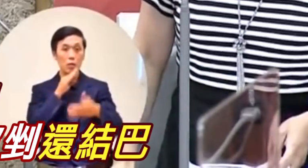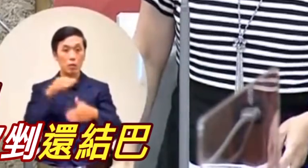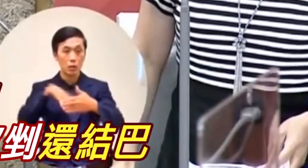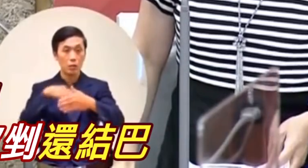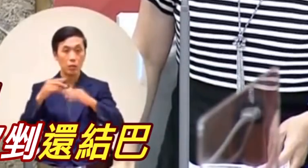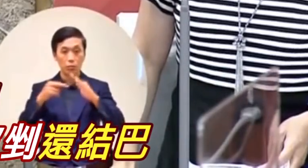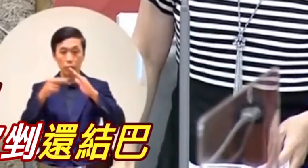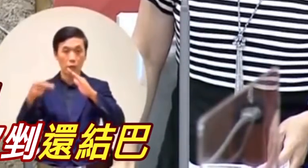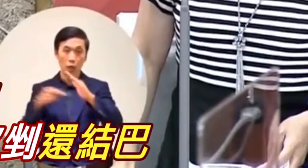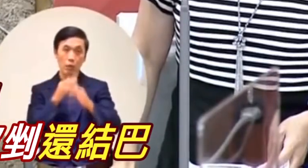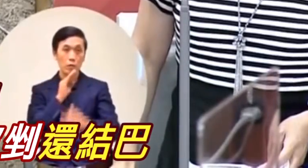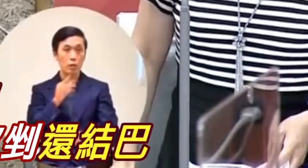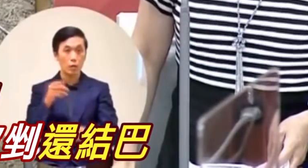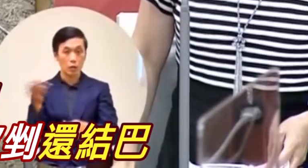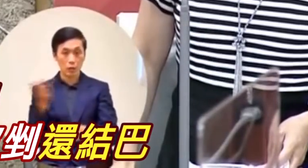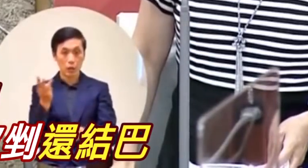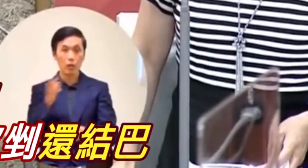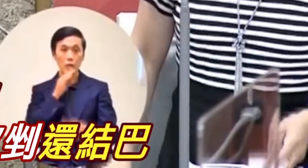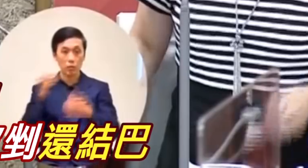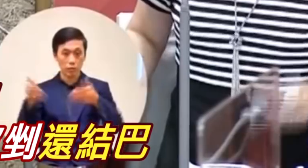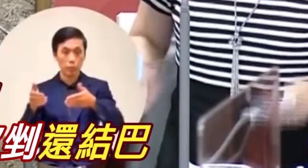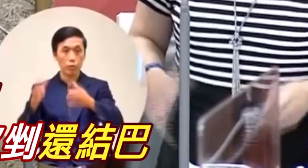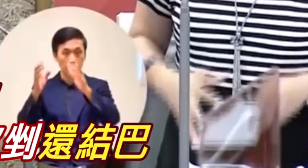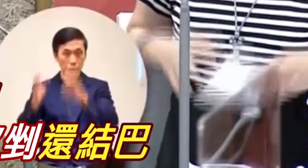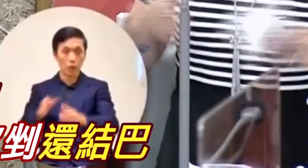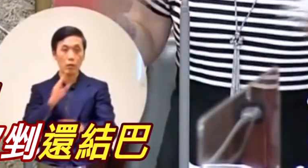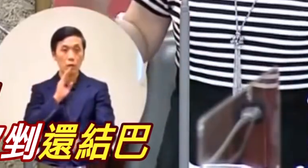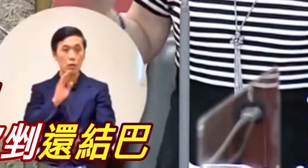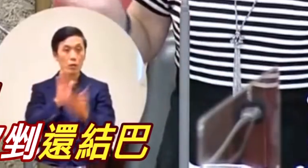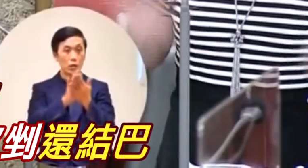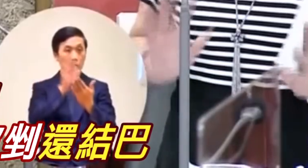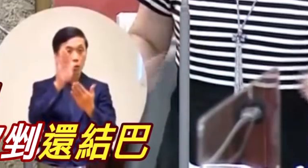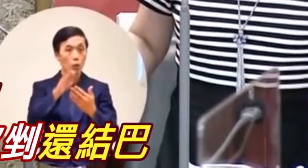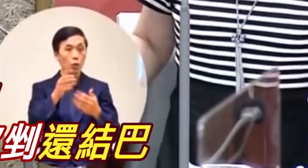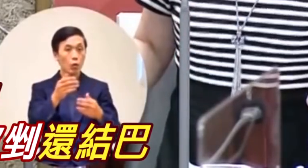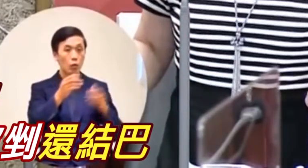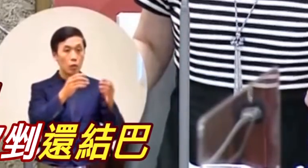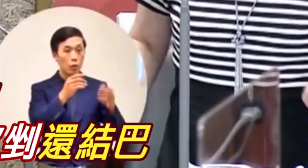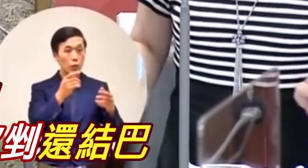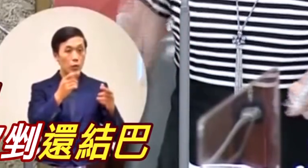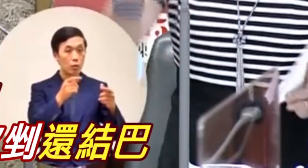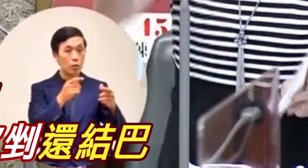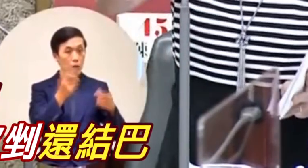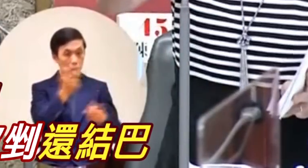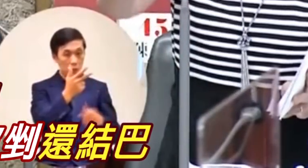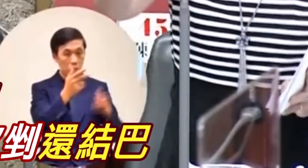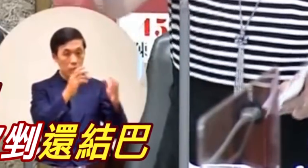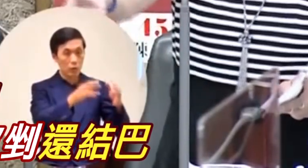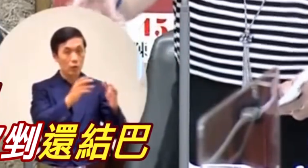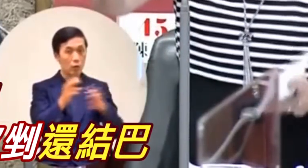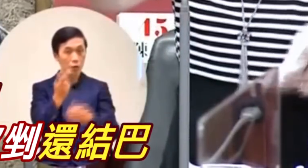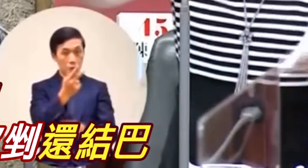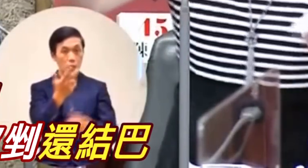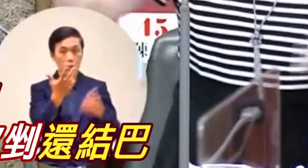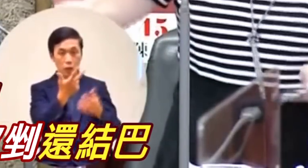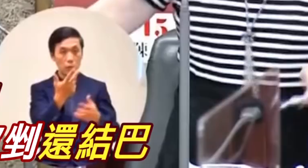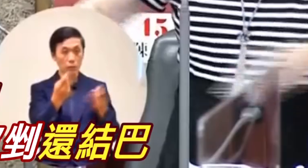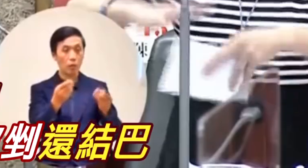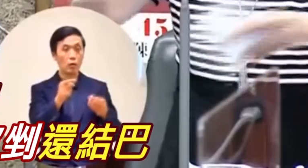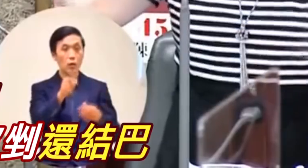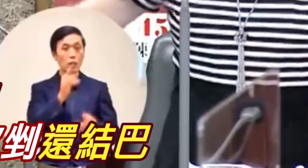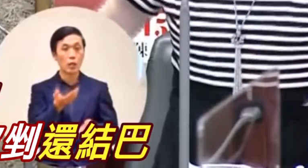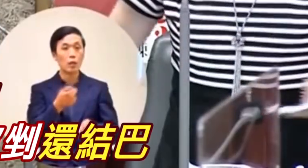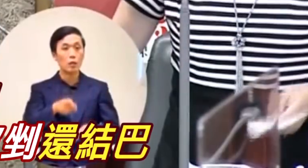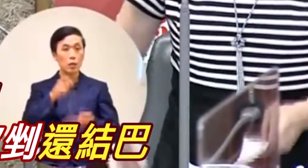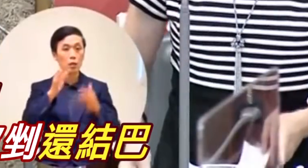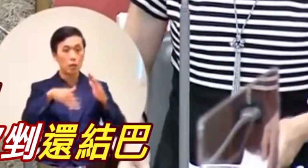嘛。 这三座是新建的。 新建的，那后面就七座都没有了，是不是？就你所讲的，就校园的或者是现有的场